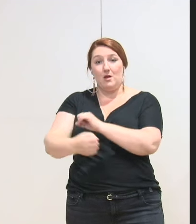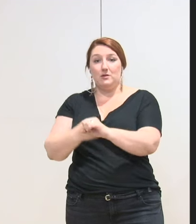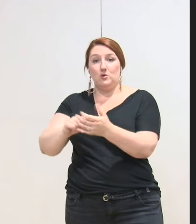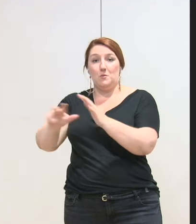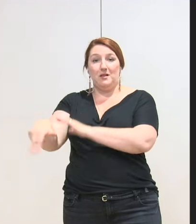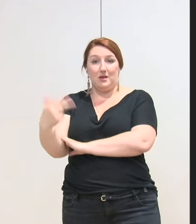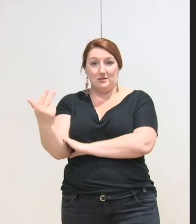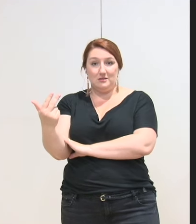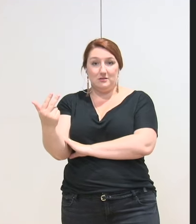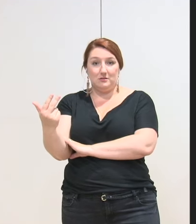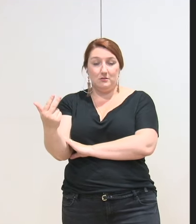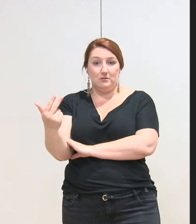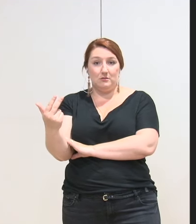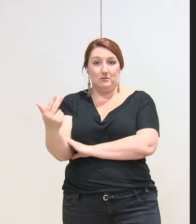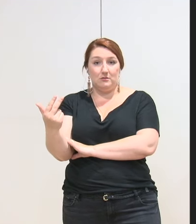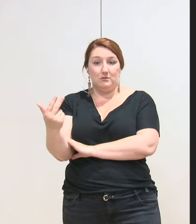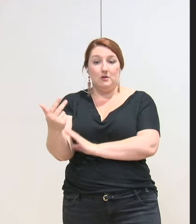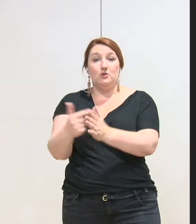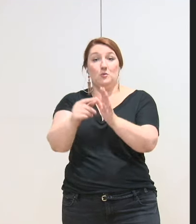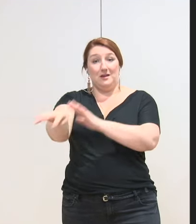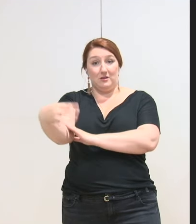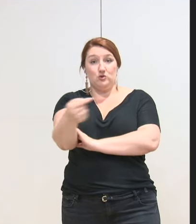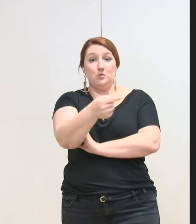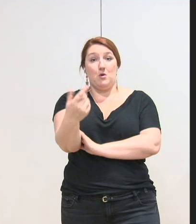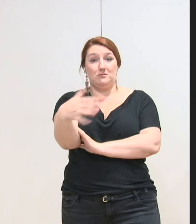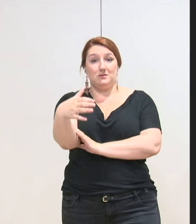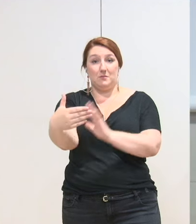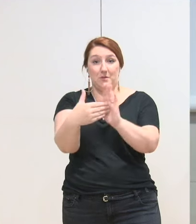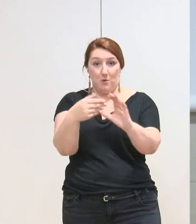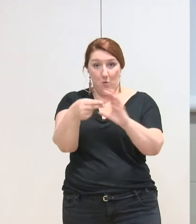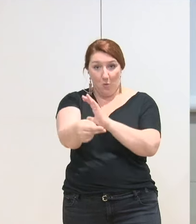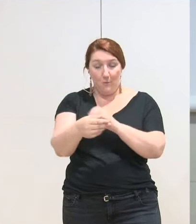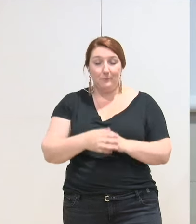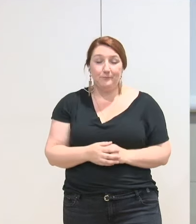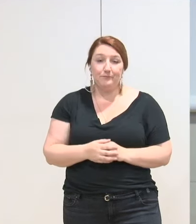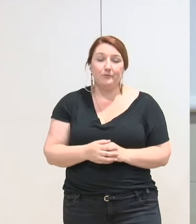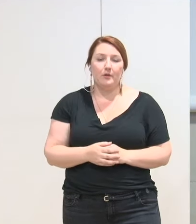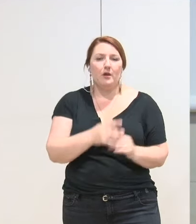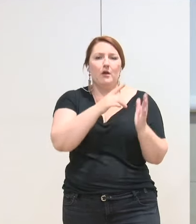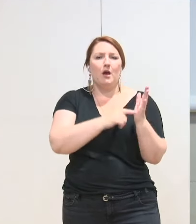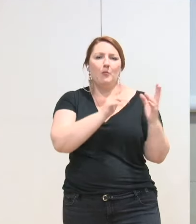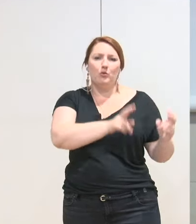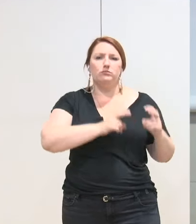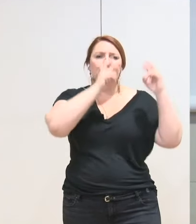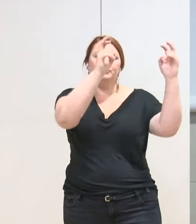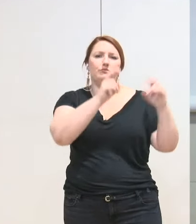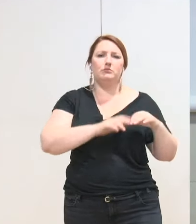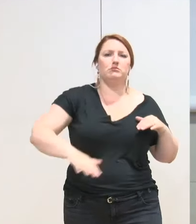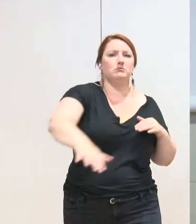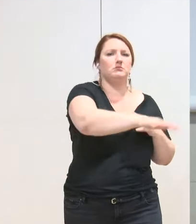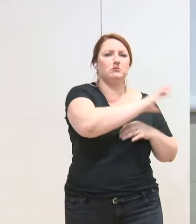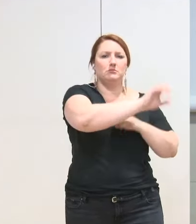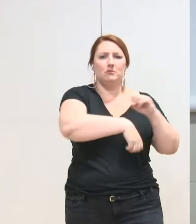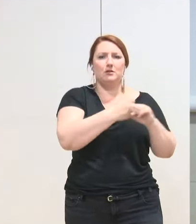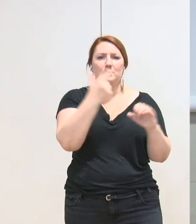pour se situer à mo-s 500000 € en 2014 la hausse d'impôt de 2009 qui avait permis une